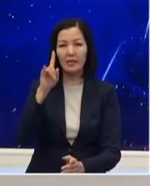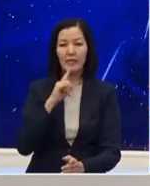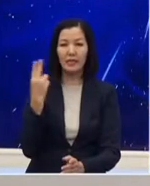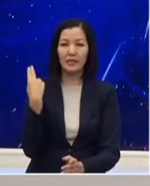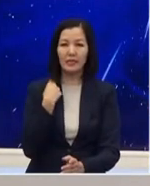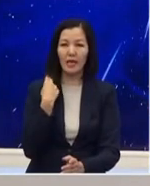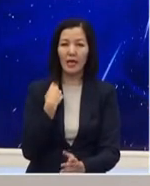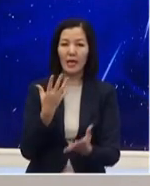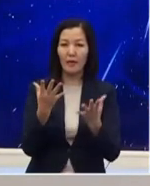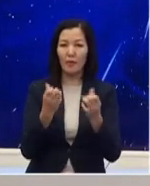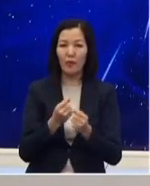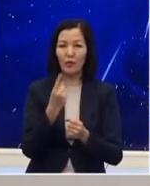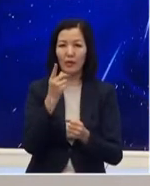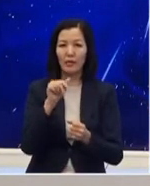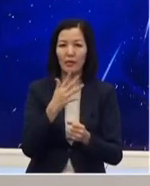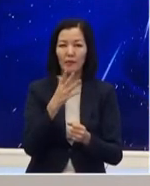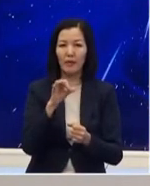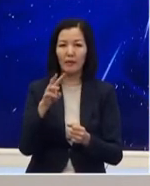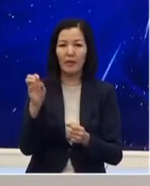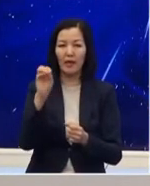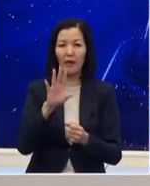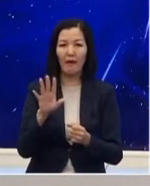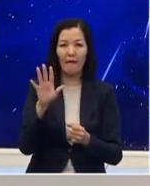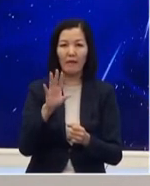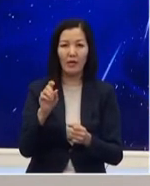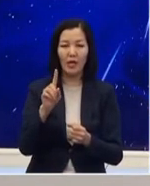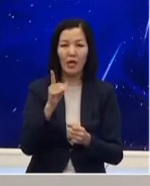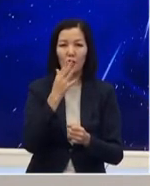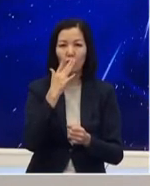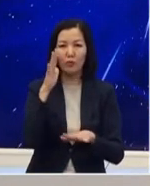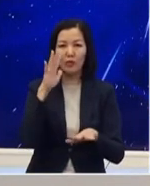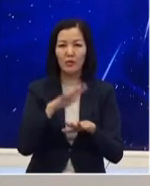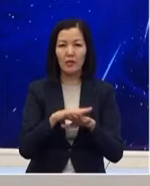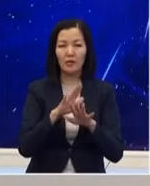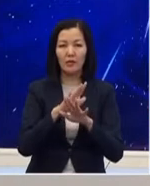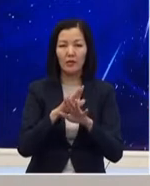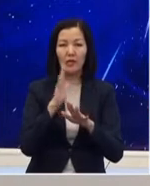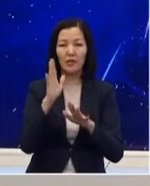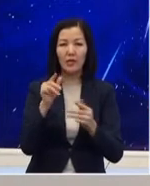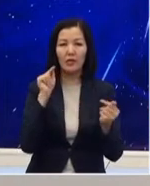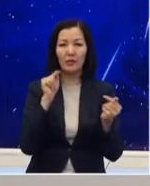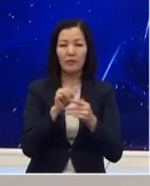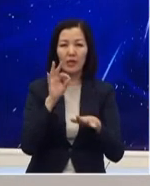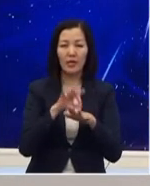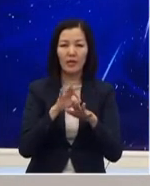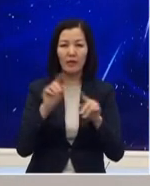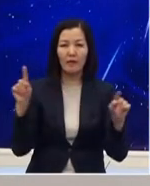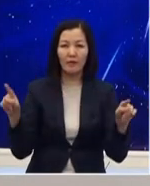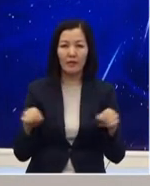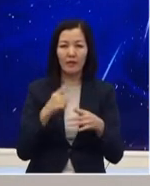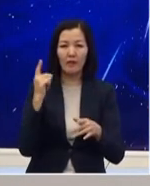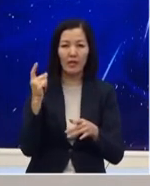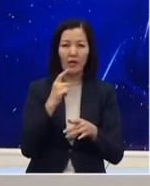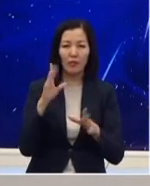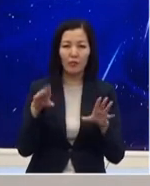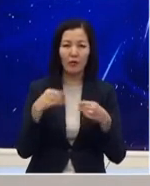Казахстан займет более 1,5 миллиарда евро у зарубежных банков для дальнейшей борьбы с коронавирусом и восстановления экономики,